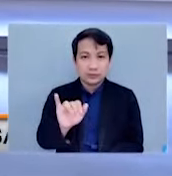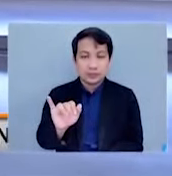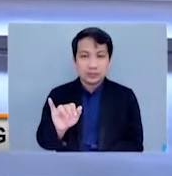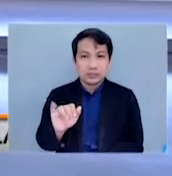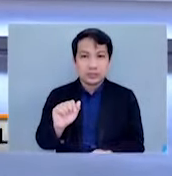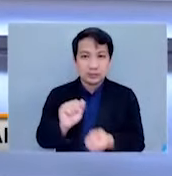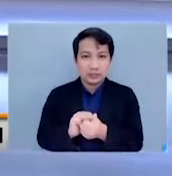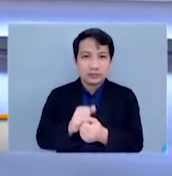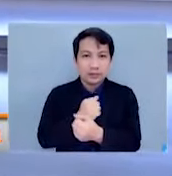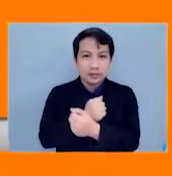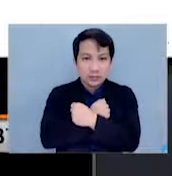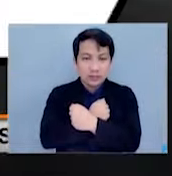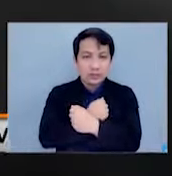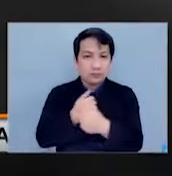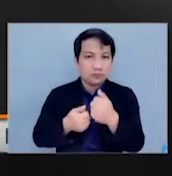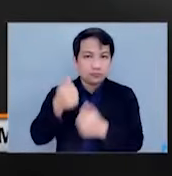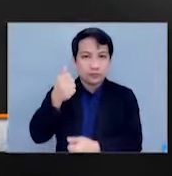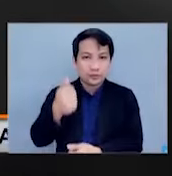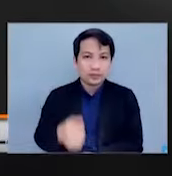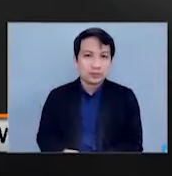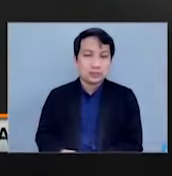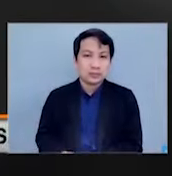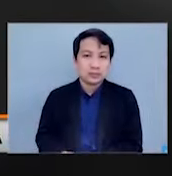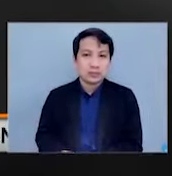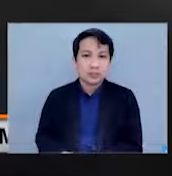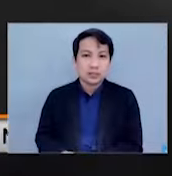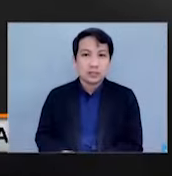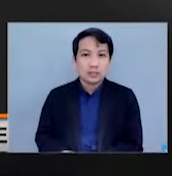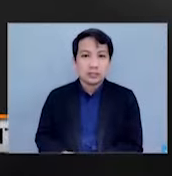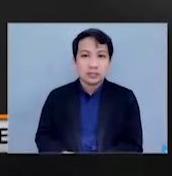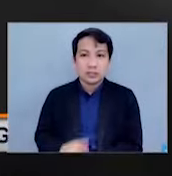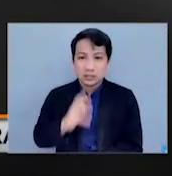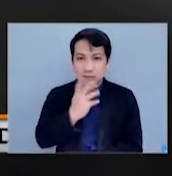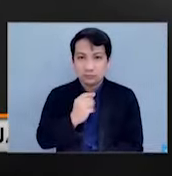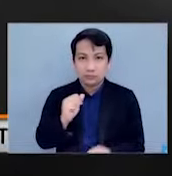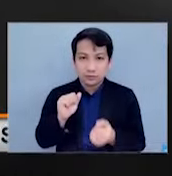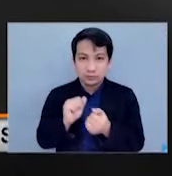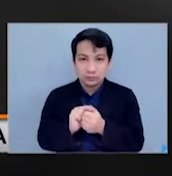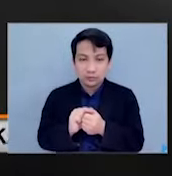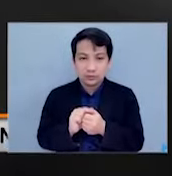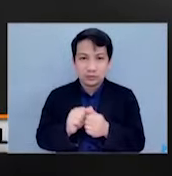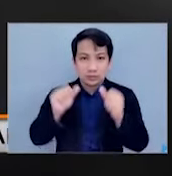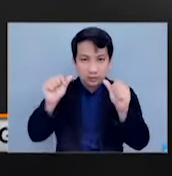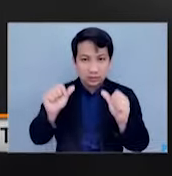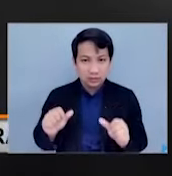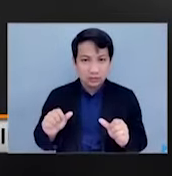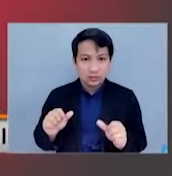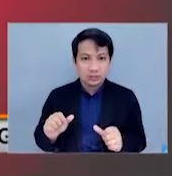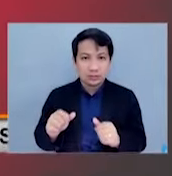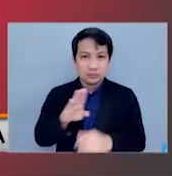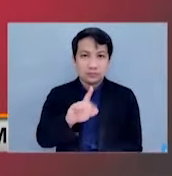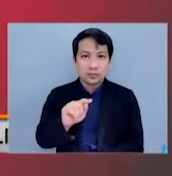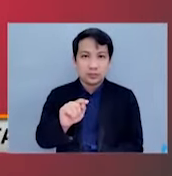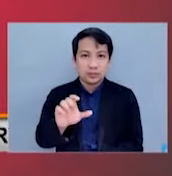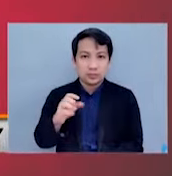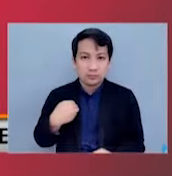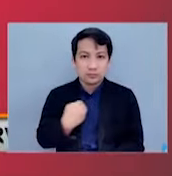na Love Wins. At ang ikina-excite pa ng kanyang fans, tampok sa poster si BTS member